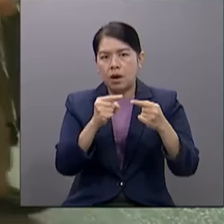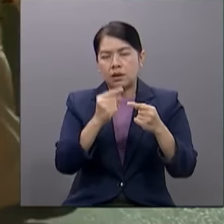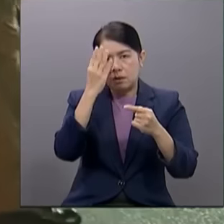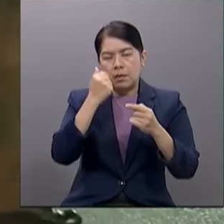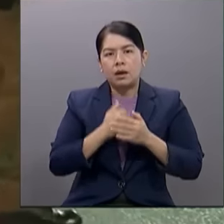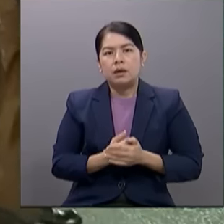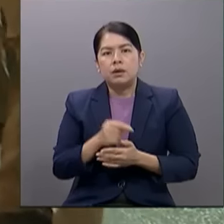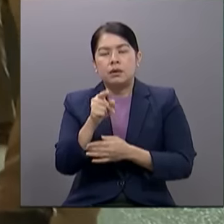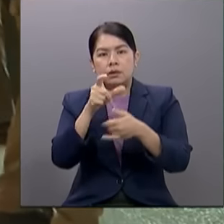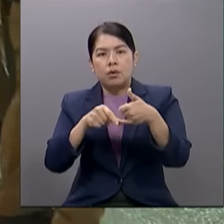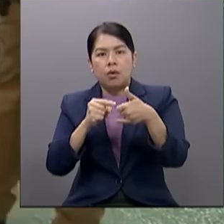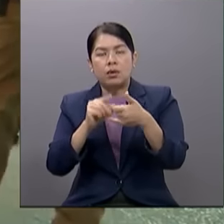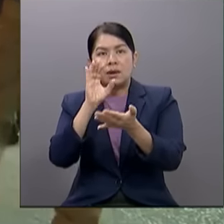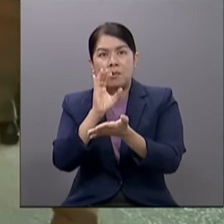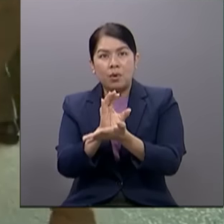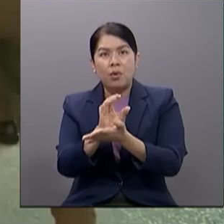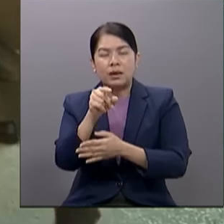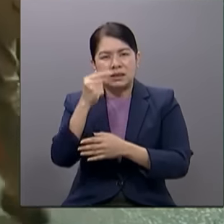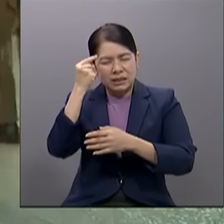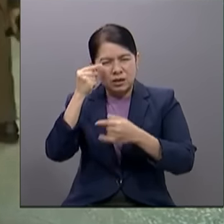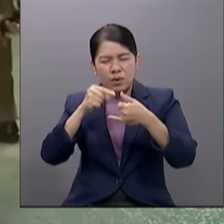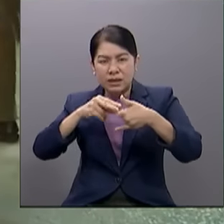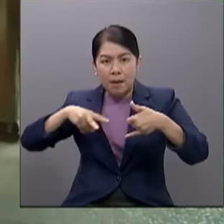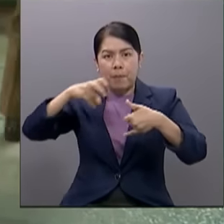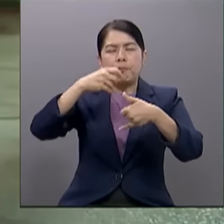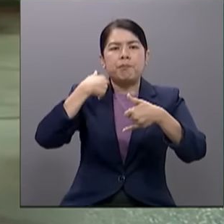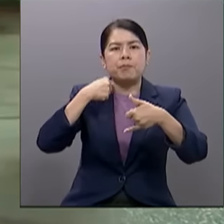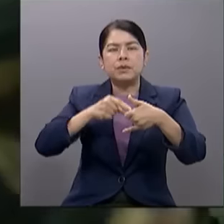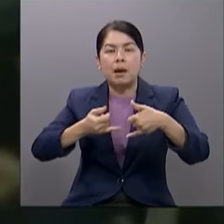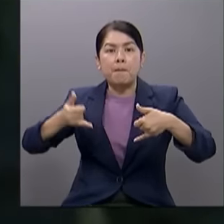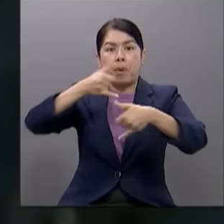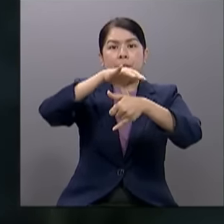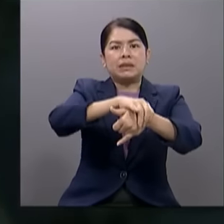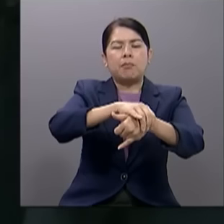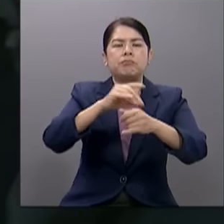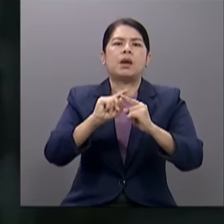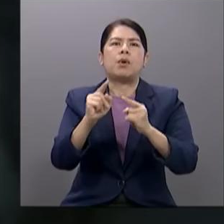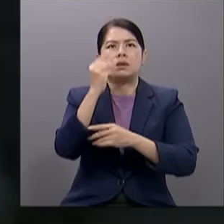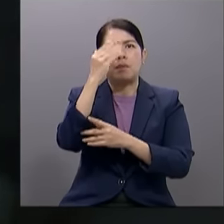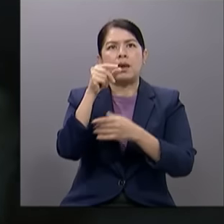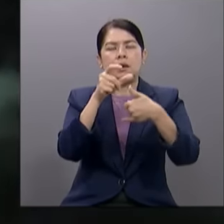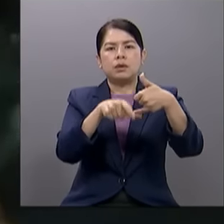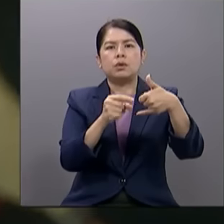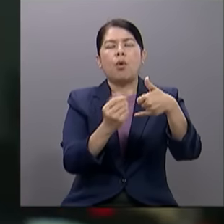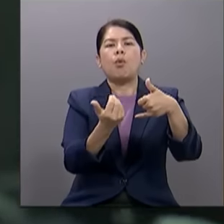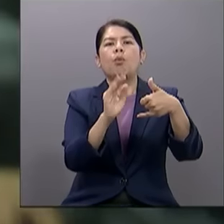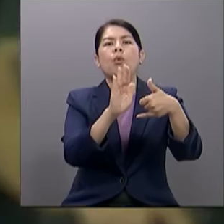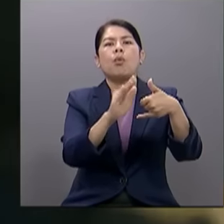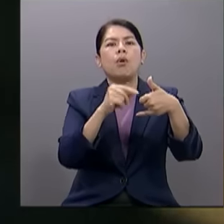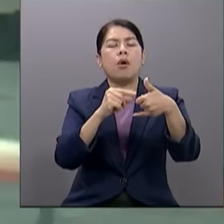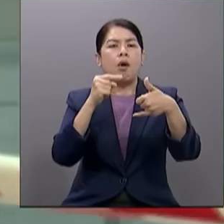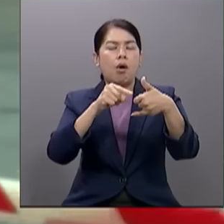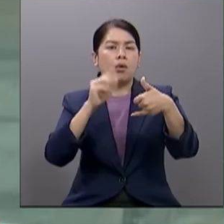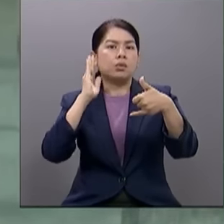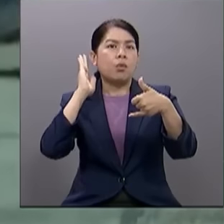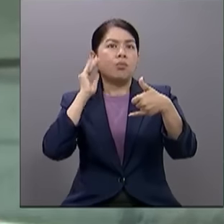พันตำรวจโทกิจชนจกระดดเข้าไปทำการจับกุมครับแต่เป็นจังหวะเดียวกับที่ลูกสาวของผู้ก่อเหตุเวิ่งออกมา